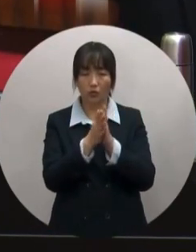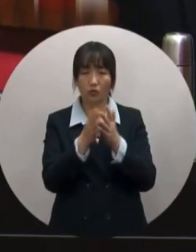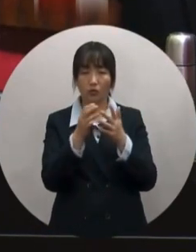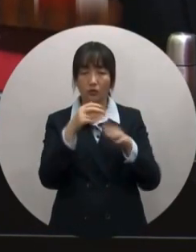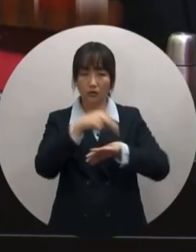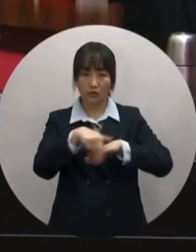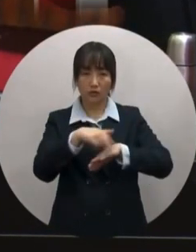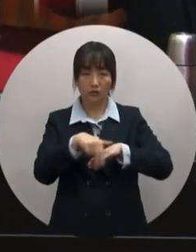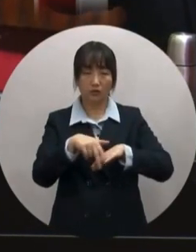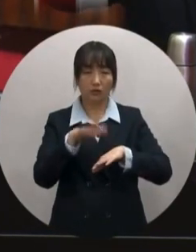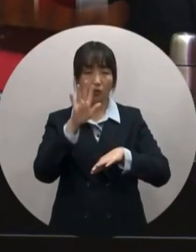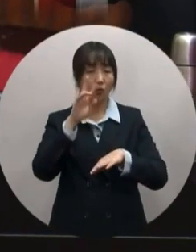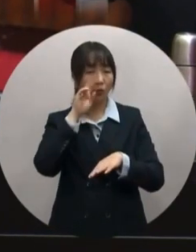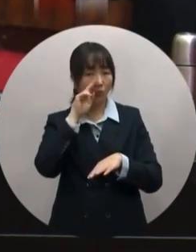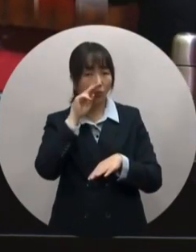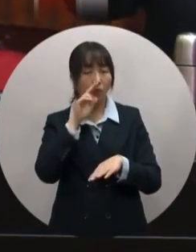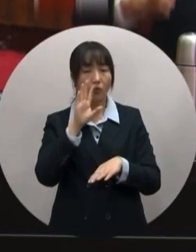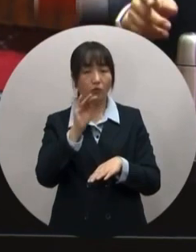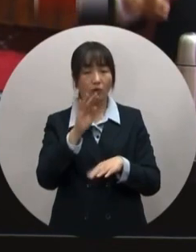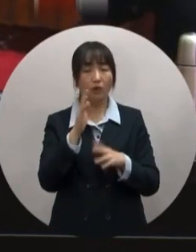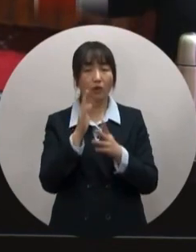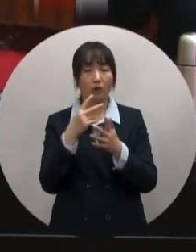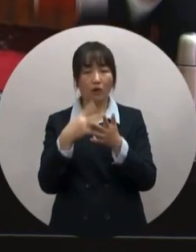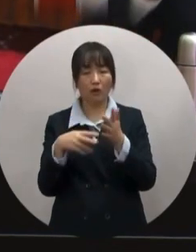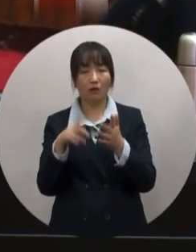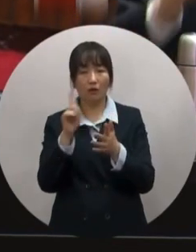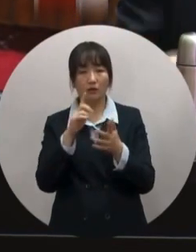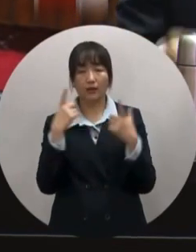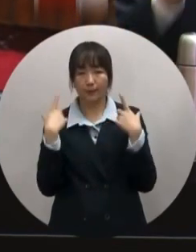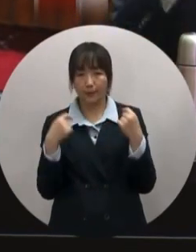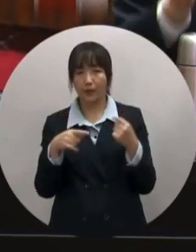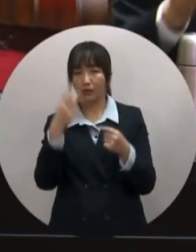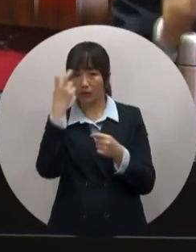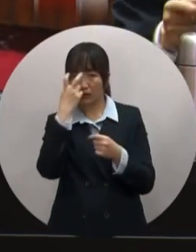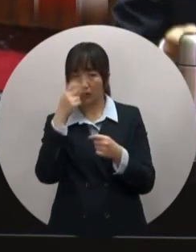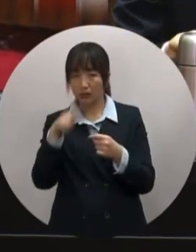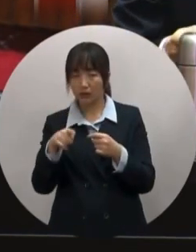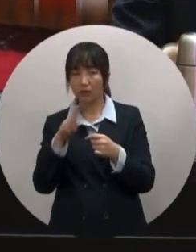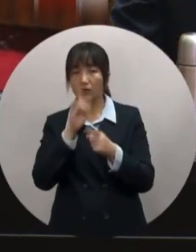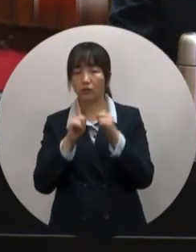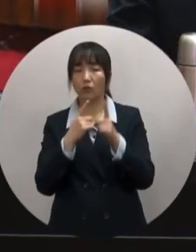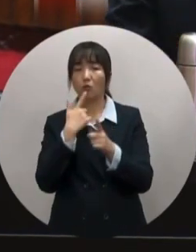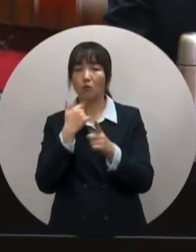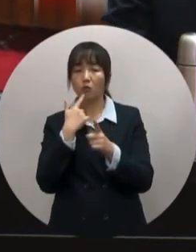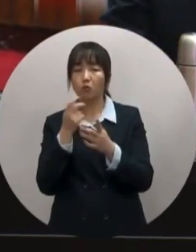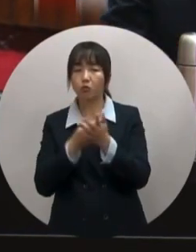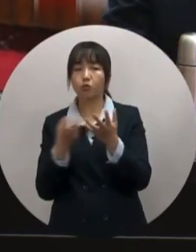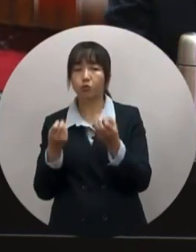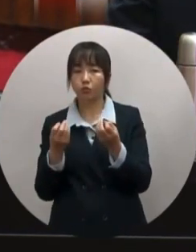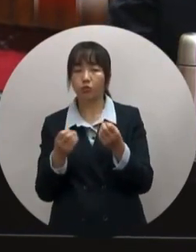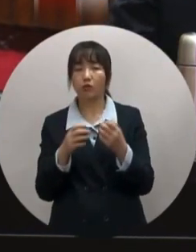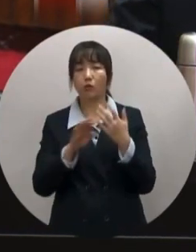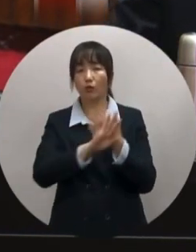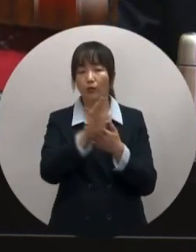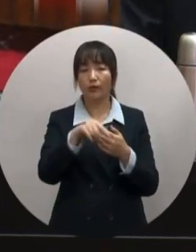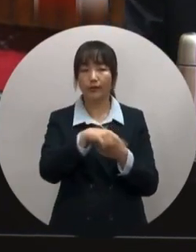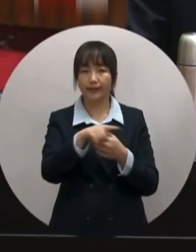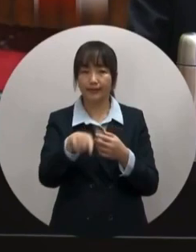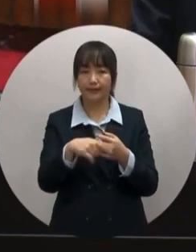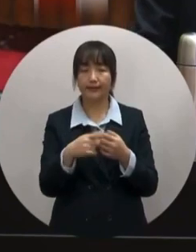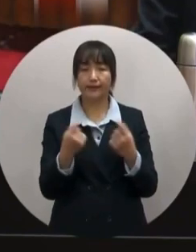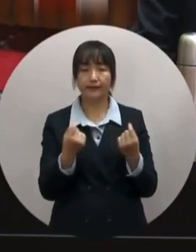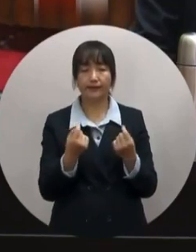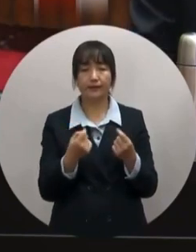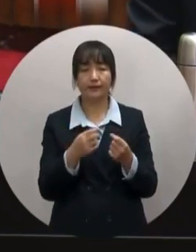求設計有錯誤還是在檢驗有放水或者是其他